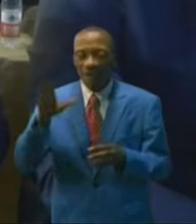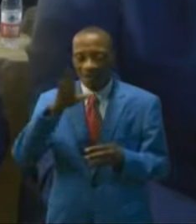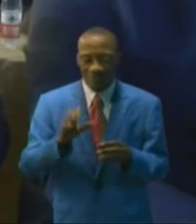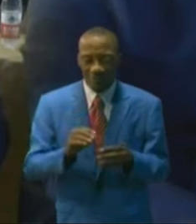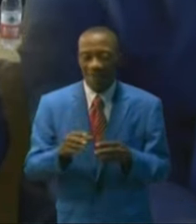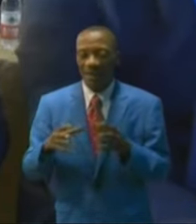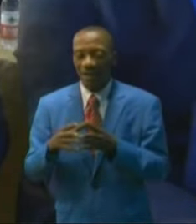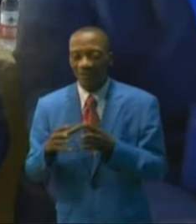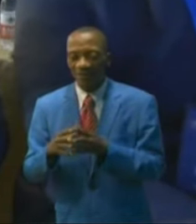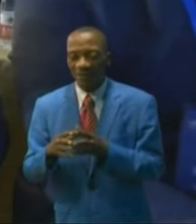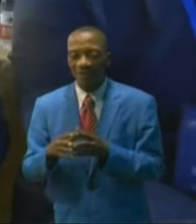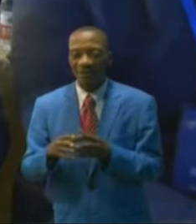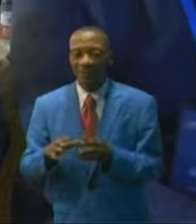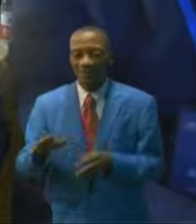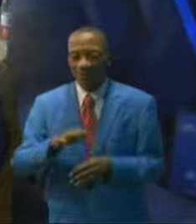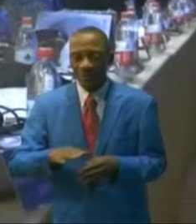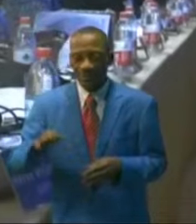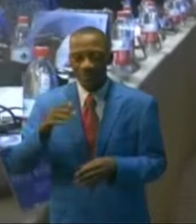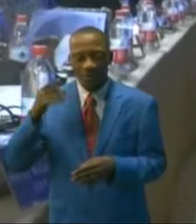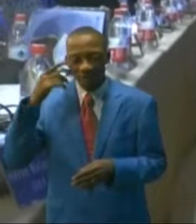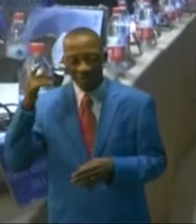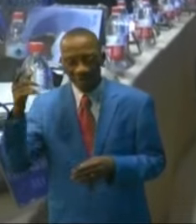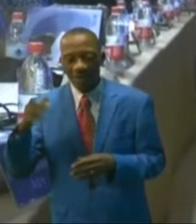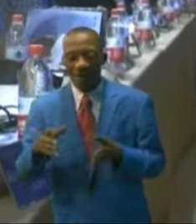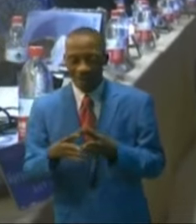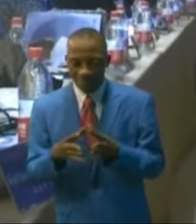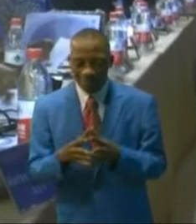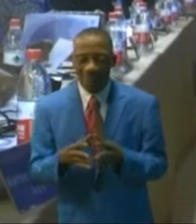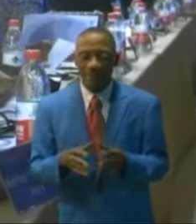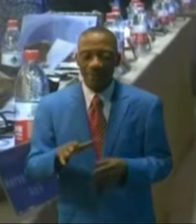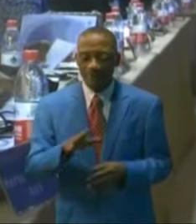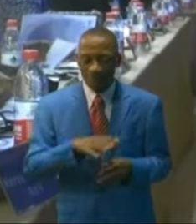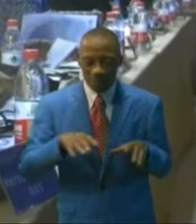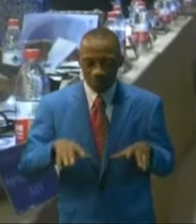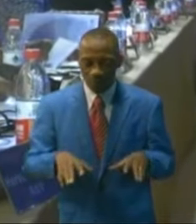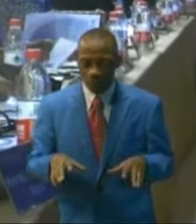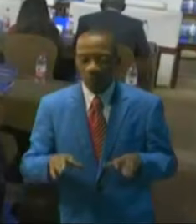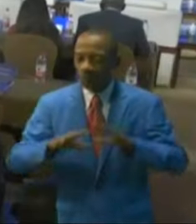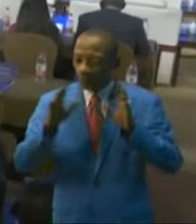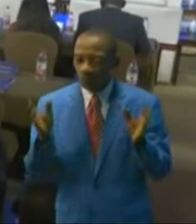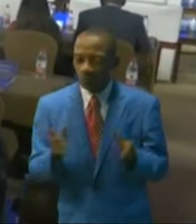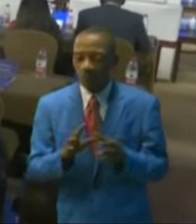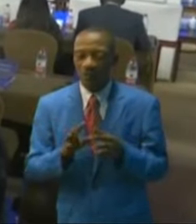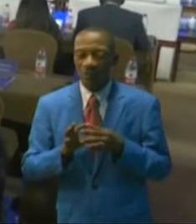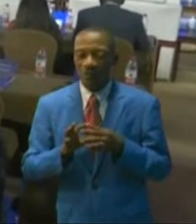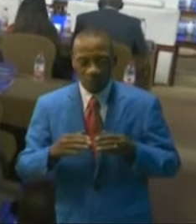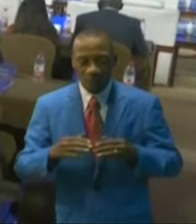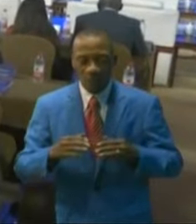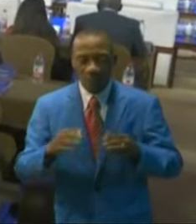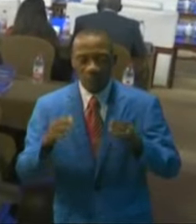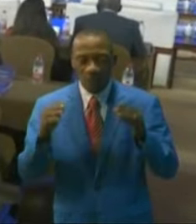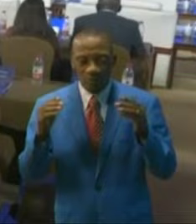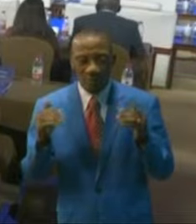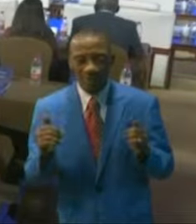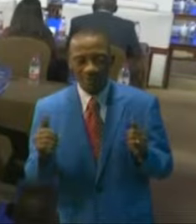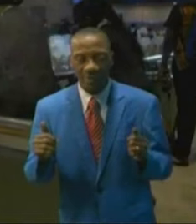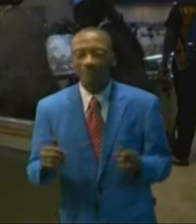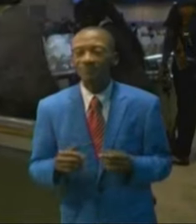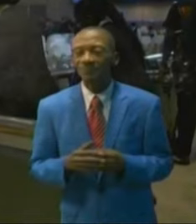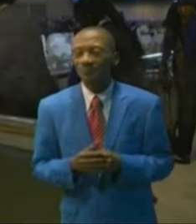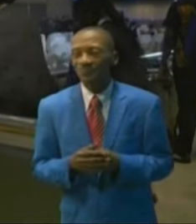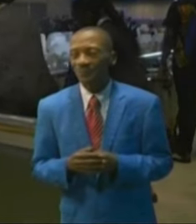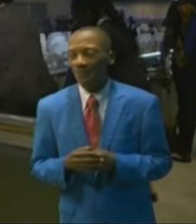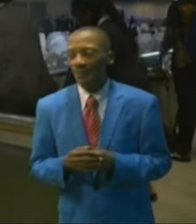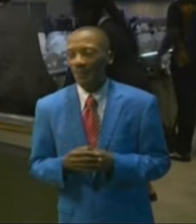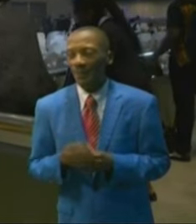média à lutter contre la manipulation en relatant avec toute responsabilité l'histoire de l'Afrique. Pour lui, le